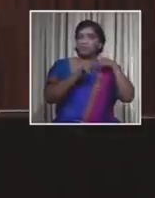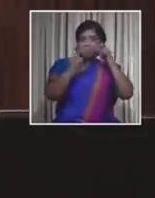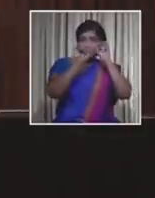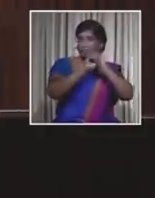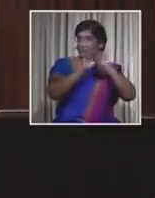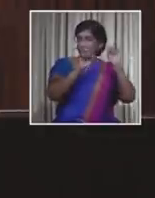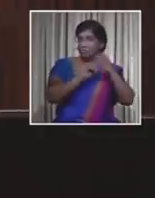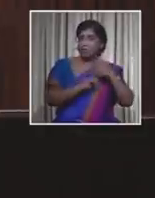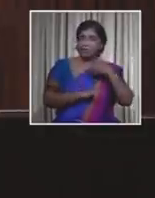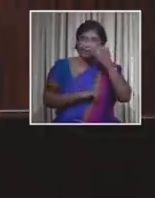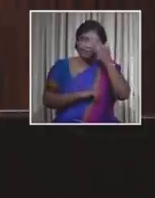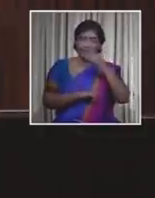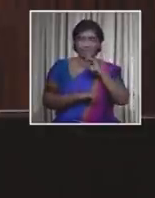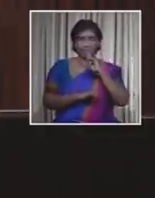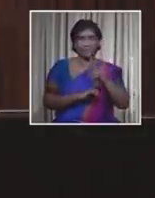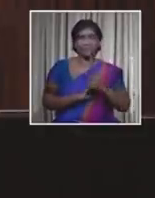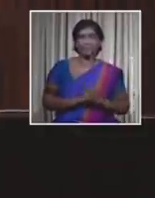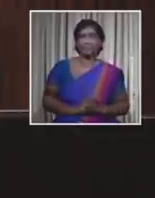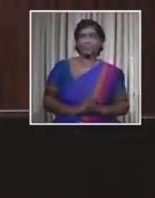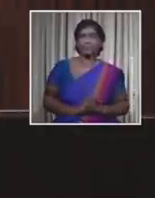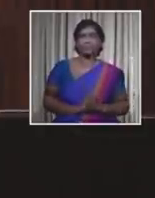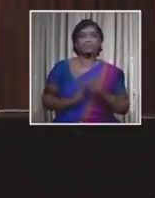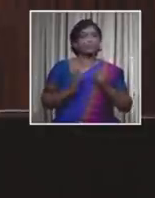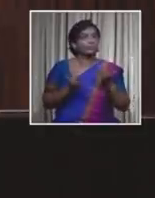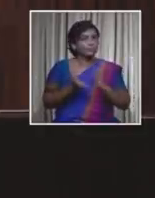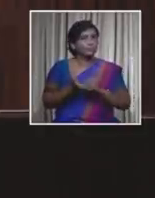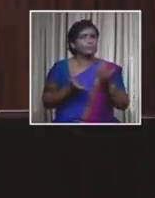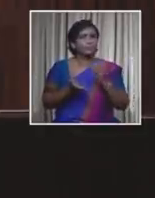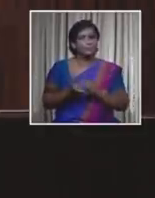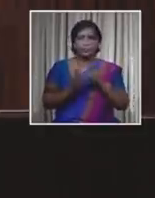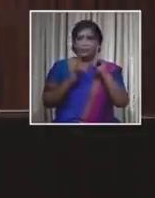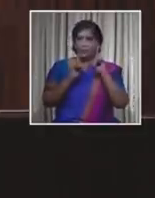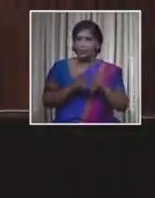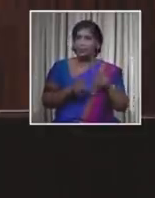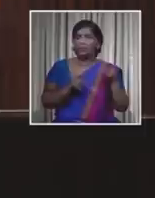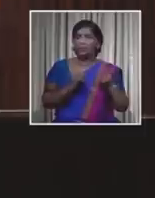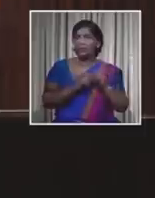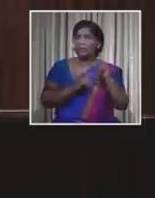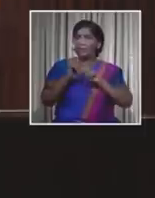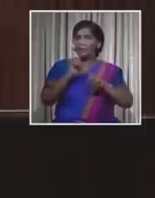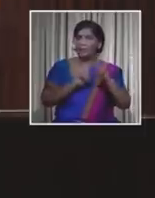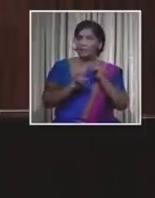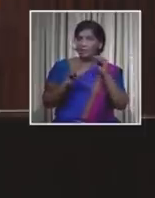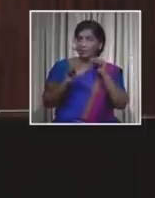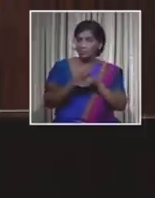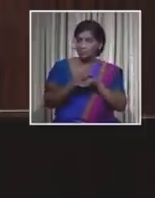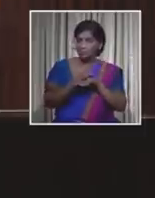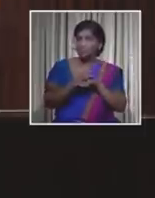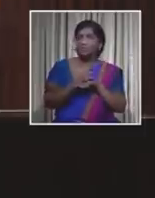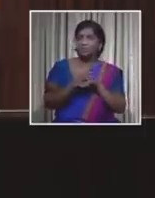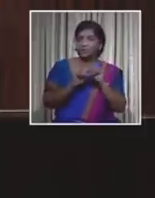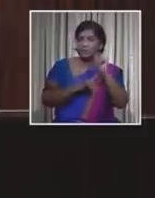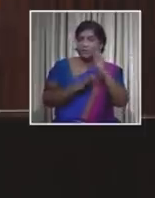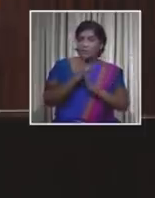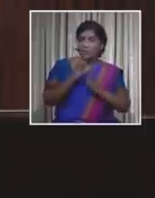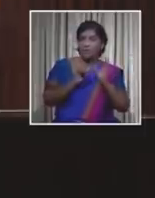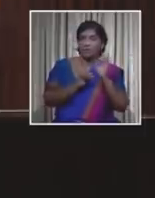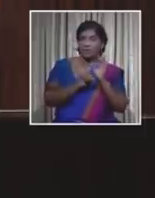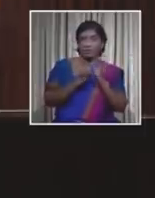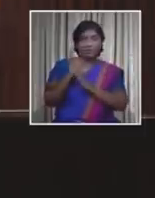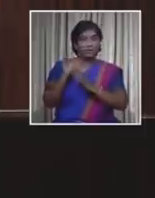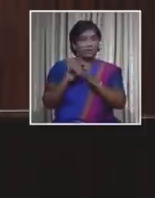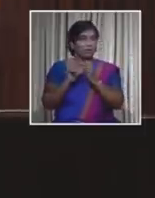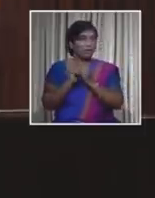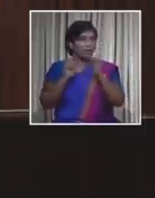කරන මෙන් කාරුණිකව ඉල්ලා සිටිමි. දිගින් දිගටම මෙවැනි තත්ත්වයන් පාර්ලිමේන්තු සභා ගර්භයේදී පාර්ලිමේන්තු මන්ත්‍රීවරයන් විසින් සිදු